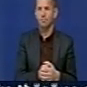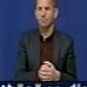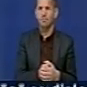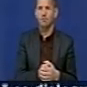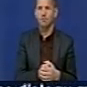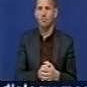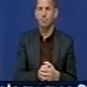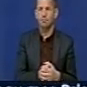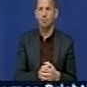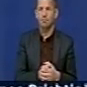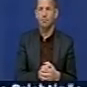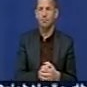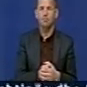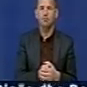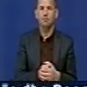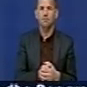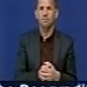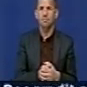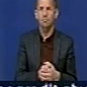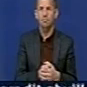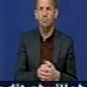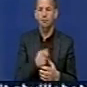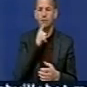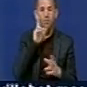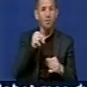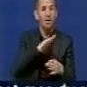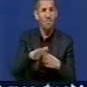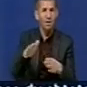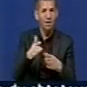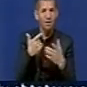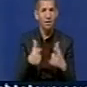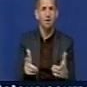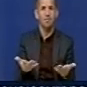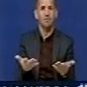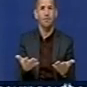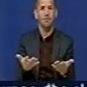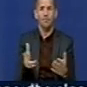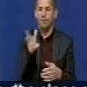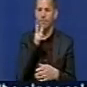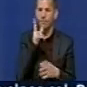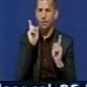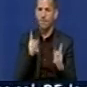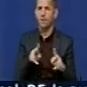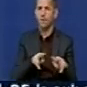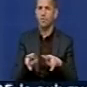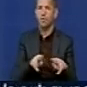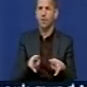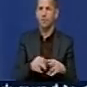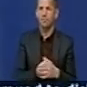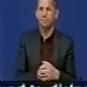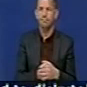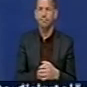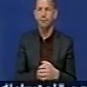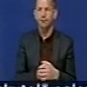në veprim tjetër që mund të falet, atëherë kërkoni ta bëjmë një gjykatë.